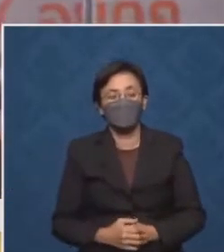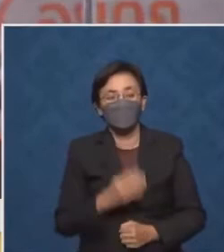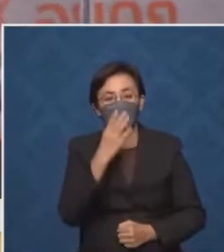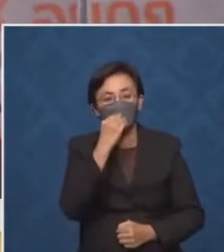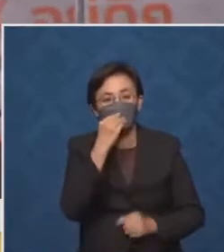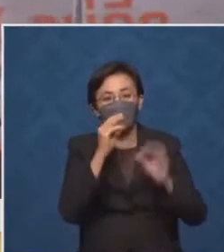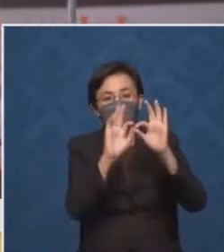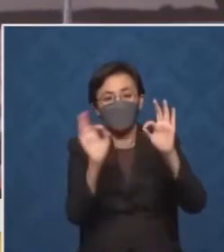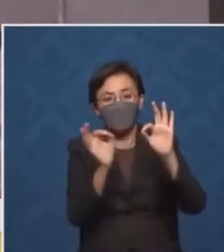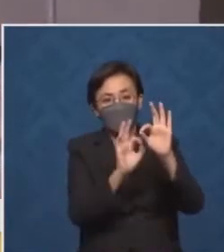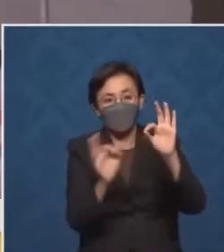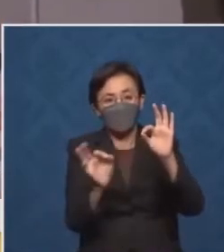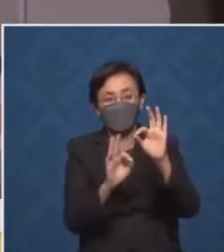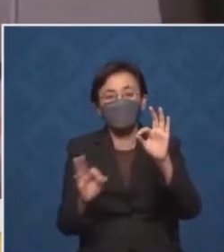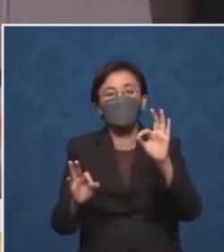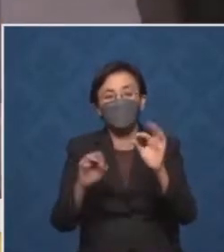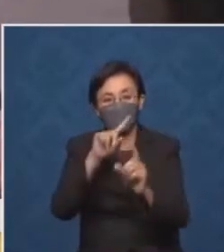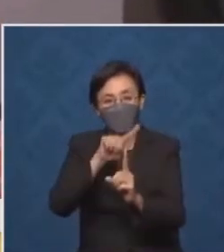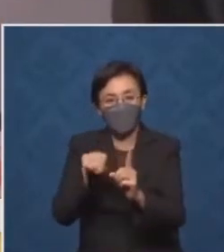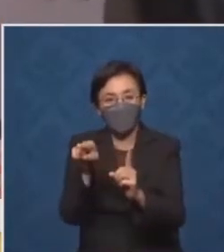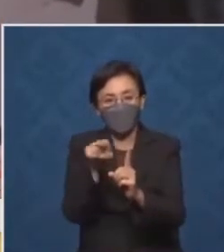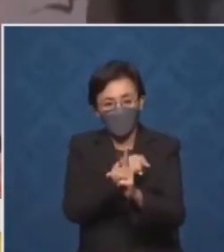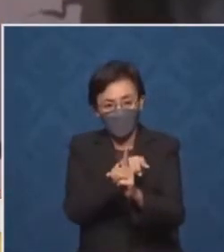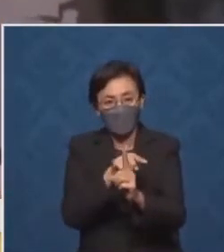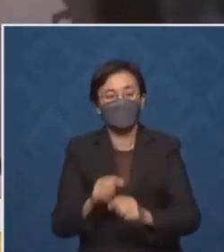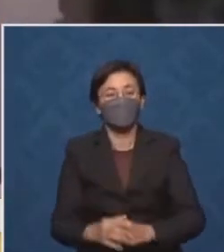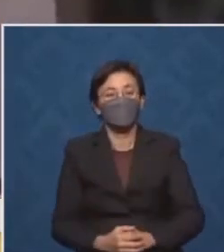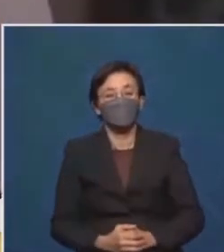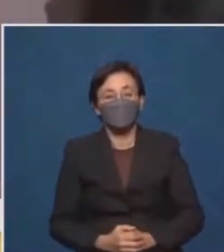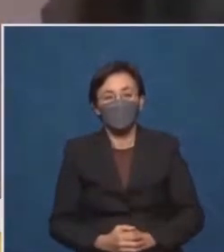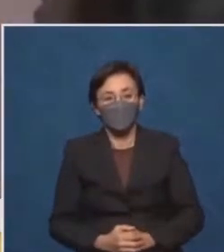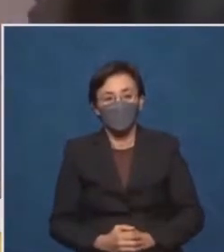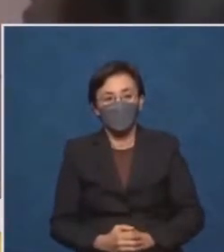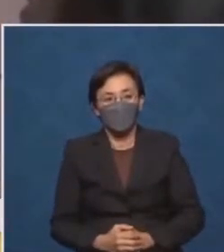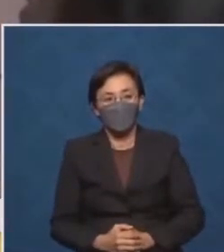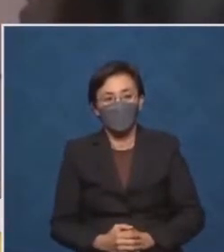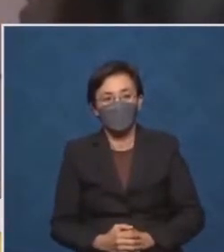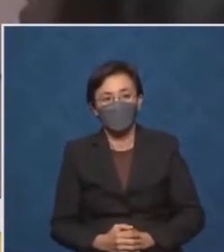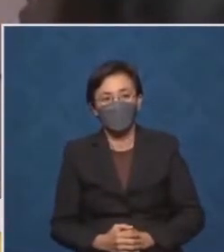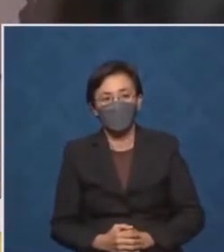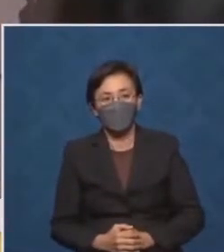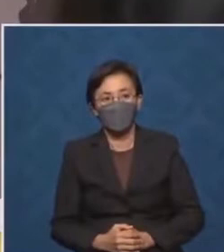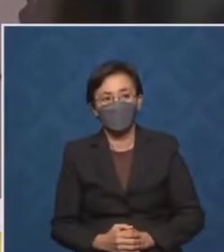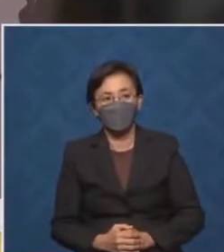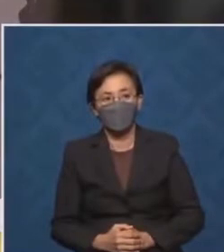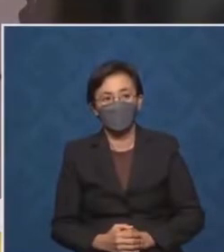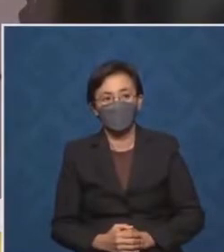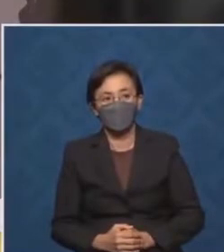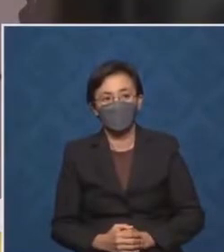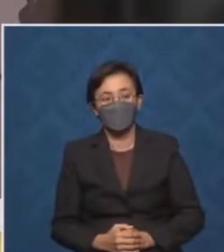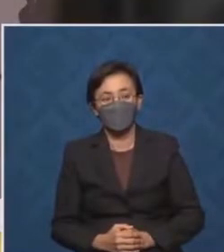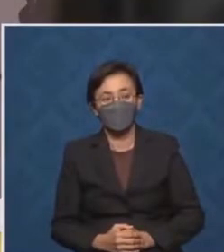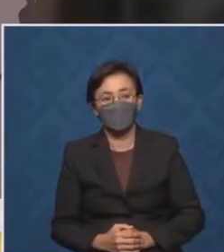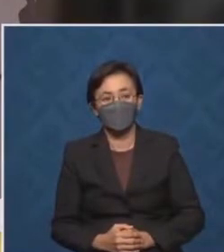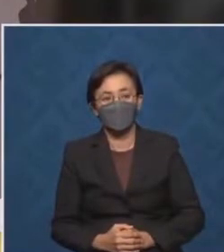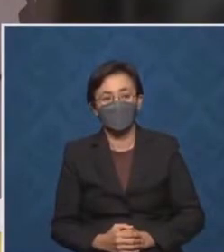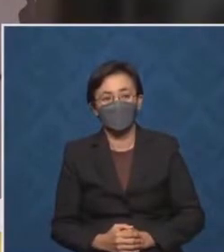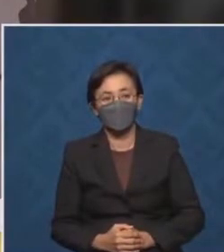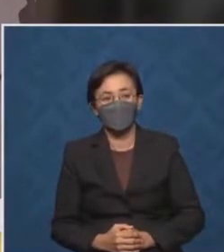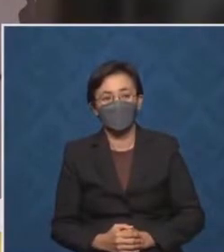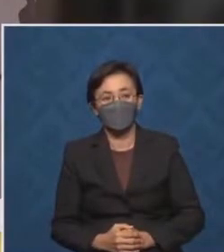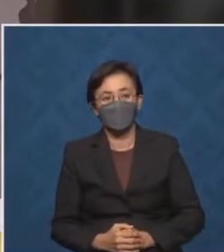As you will no doubt appreciate each day that we delay has a high cost in life and economic disruption